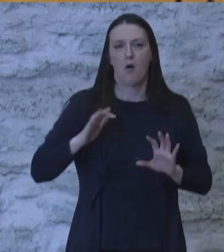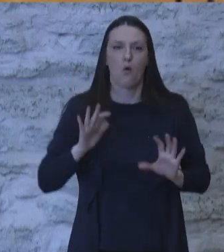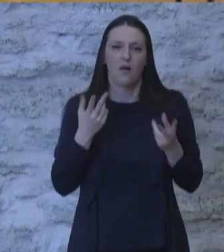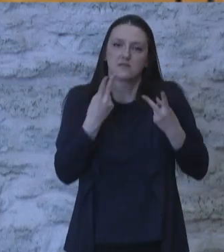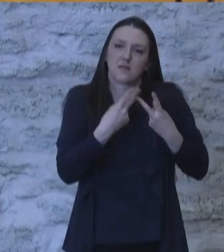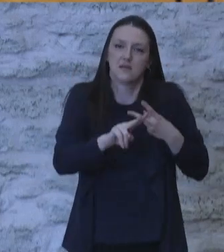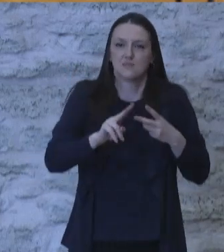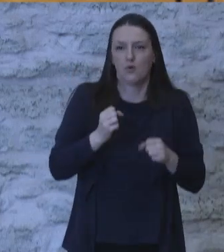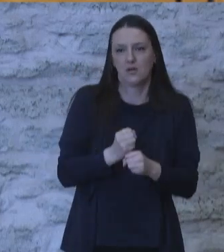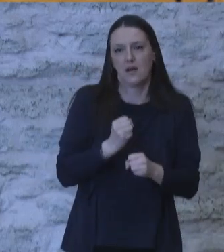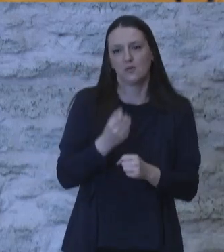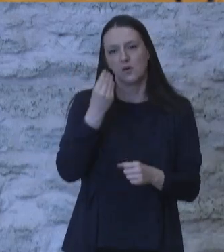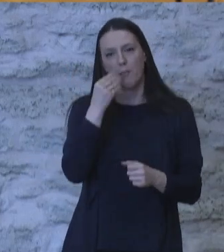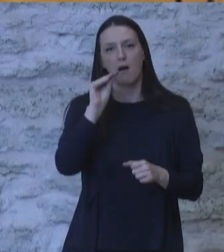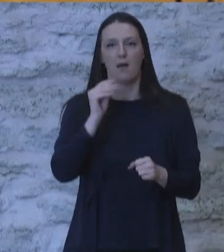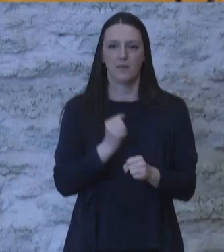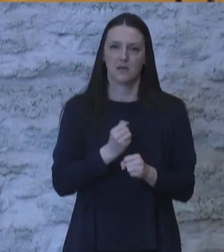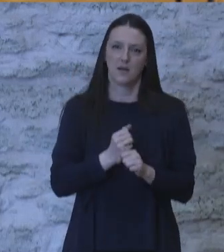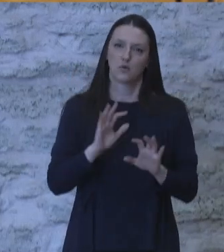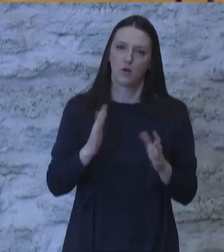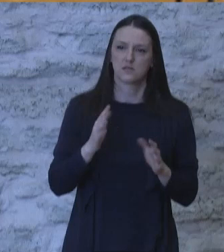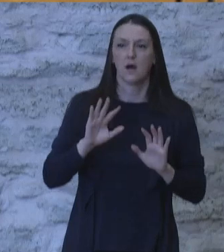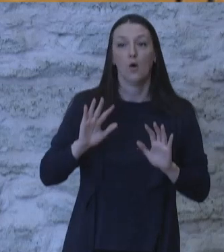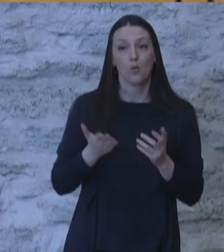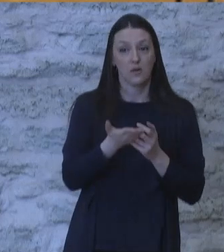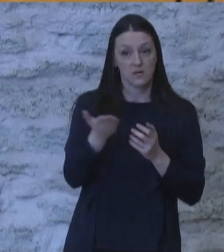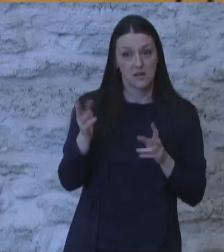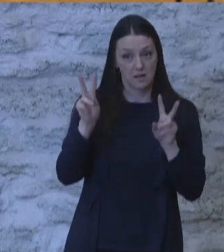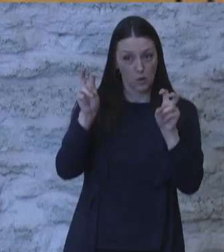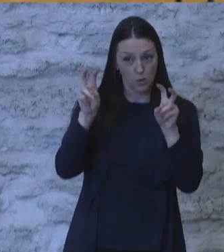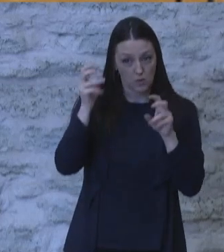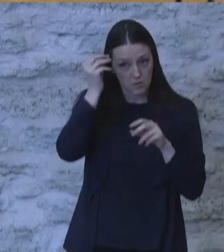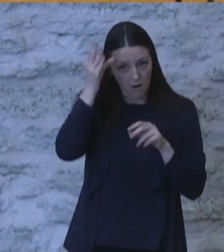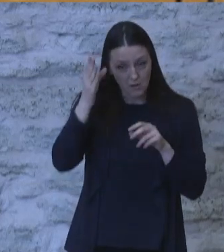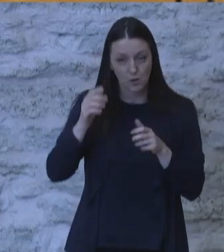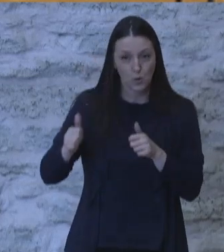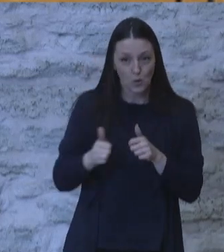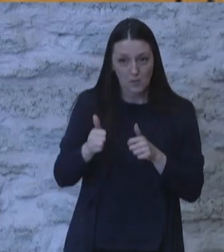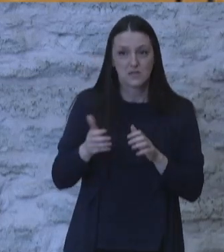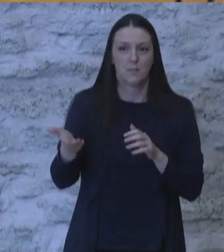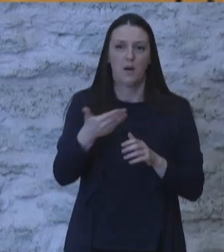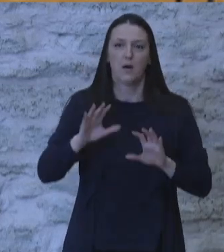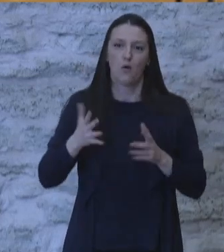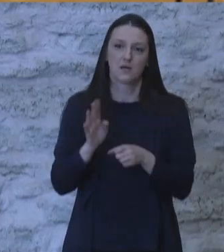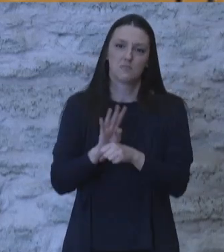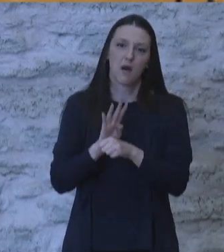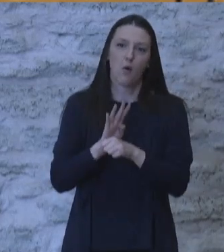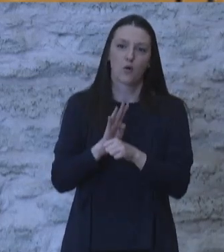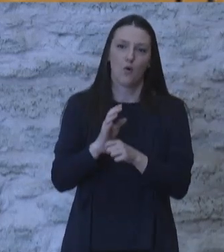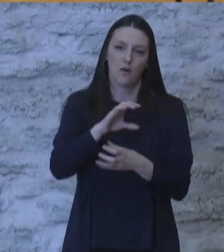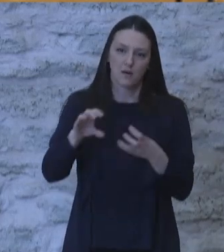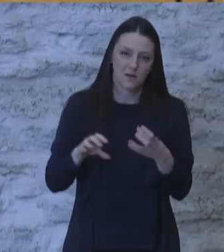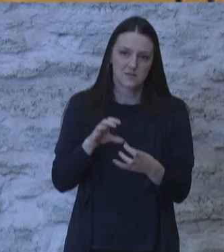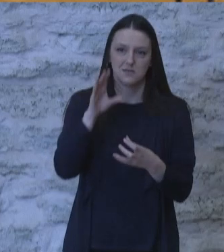teisiti ja paremini. Ja kuidas nende jutumärkides targal juhtimisel oleksime korona kriisi tingimustes. Jutumärgid algavad uuesti